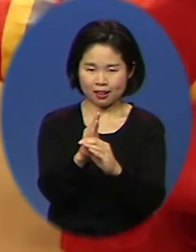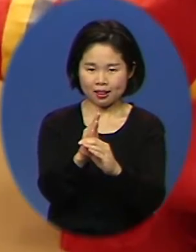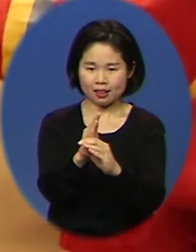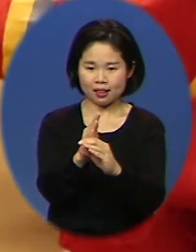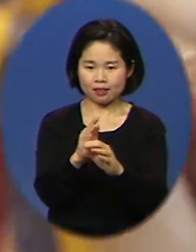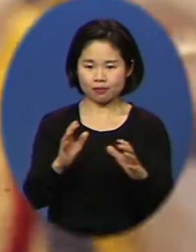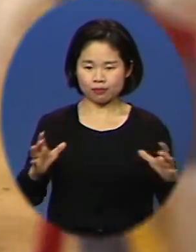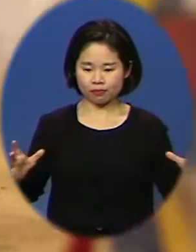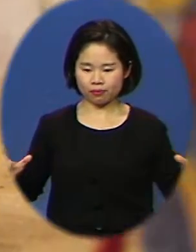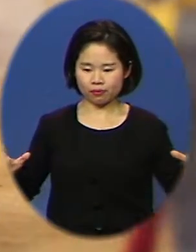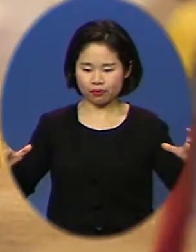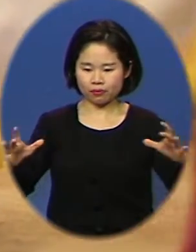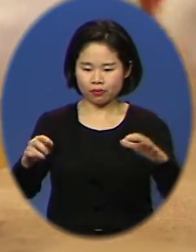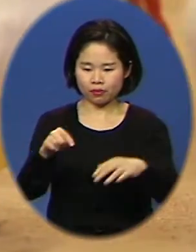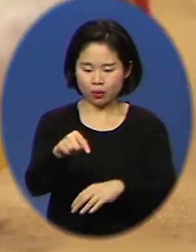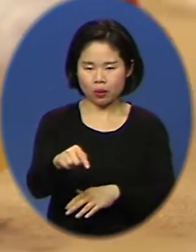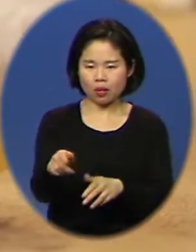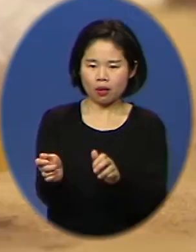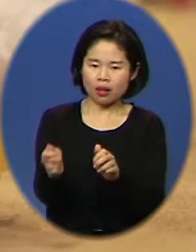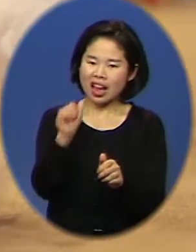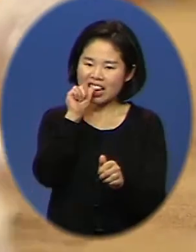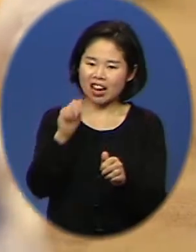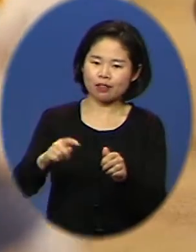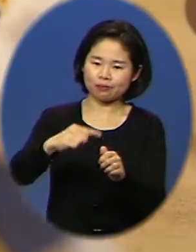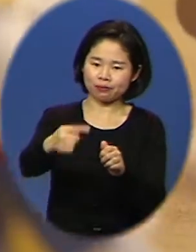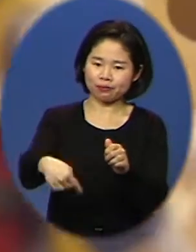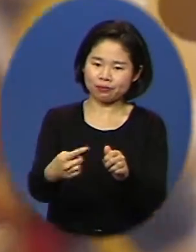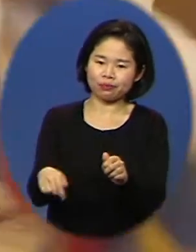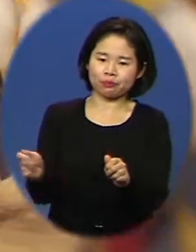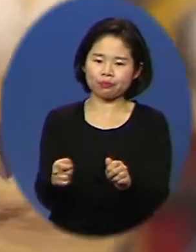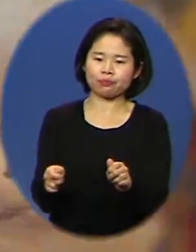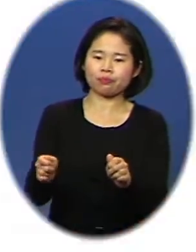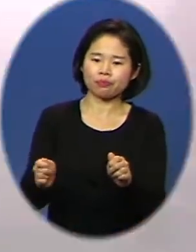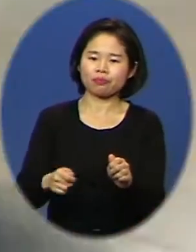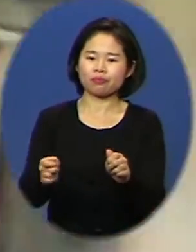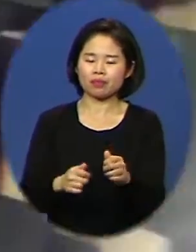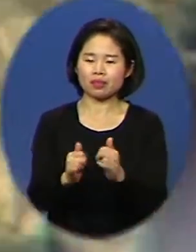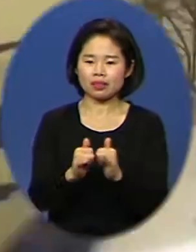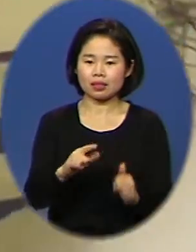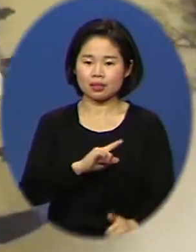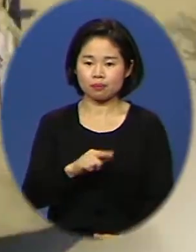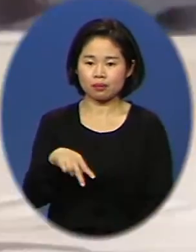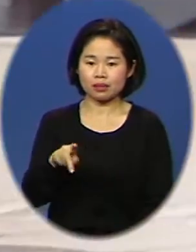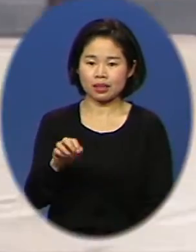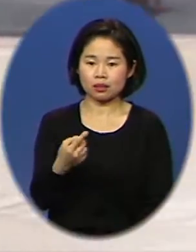밖에서 본 꽹과리를 치고 있는 사람. 그 사람을 상쇠라 그래요.